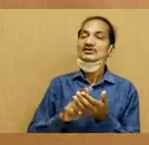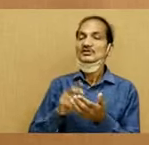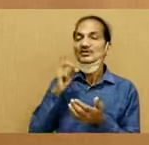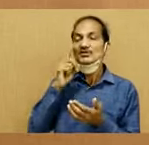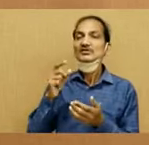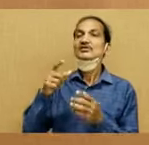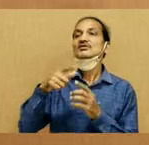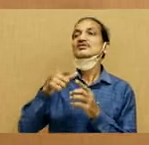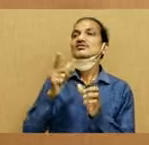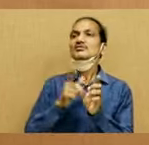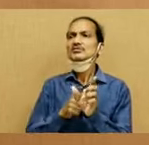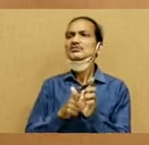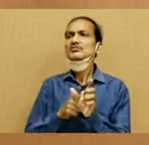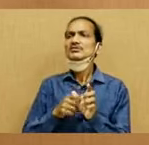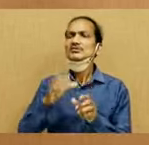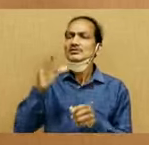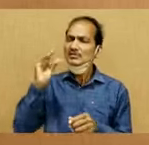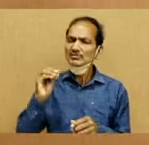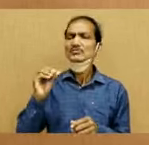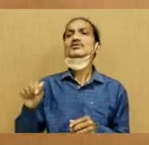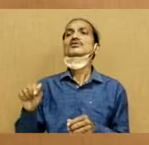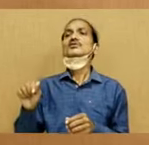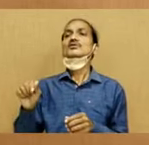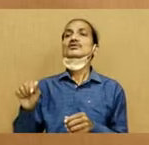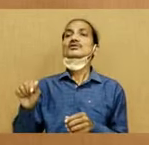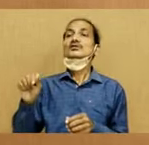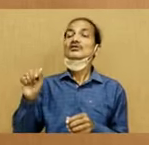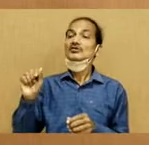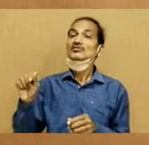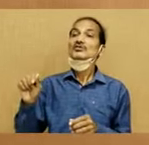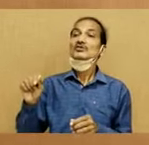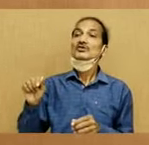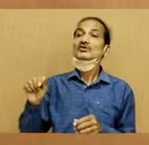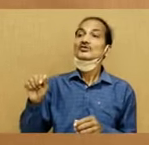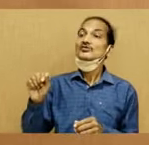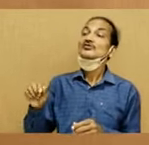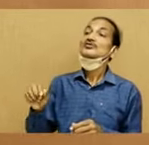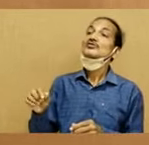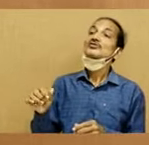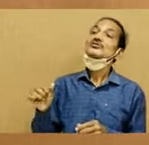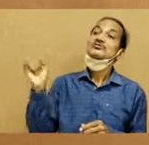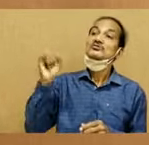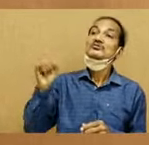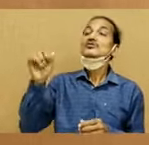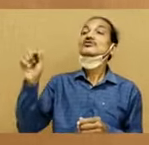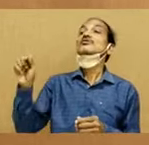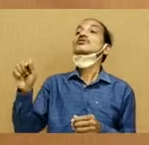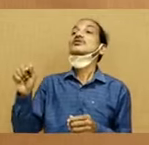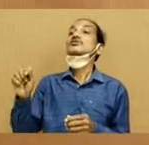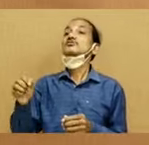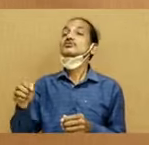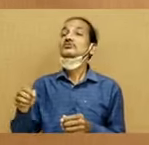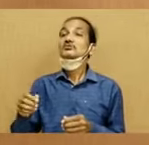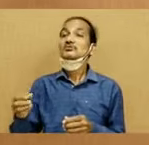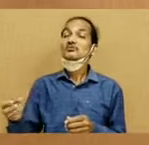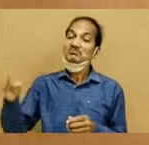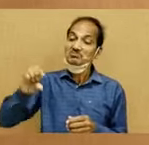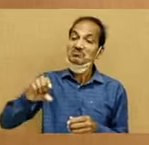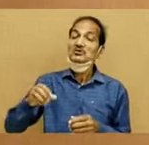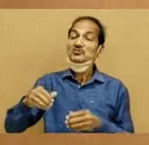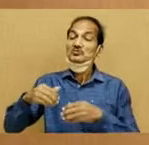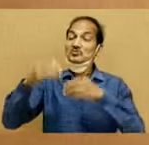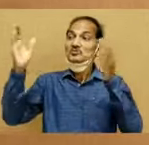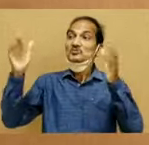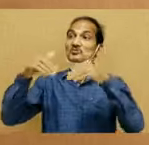ଅଧିକ ପଛେ ହେବ କମ୍ ହେବ ନାହିଁ। ଷଷ୍ଠ ଜିନିଷ ହେଲା ଗରମ ପାଣିରେ ଗାଧୋଇଲେ କରୋନା ହେବ ନାହିଁ। ଦେଖନ୍ତୁ ଗରମ